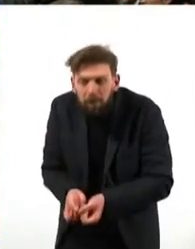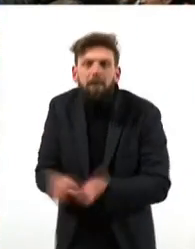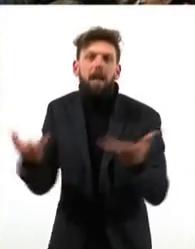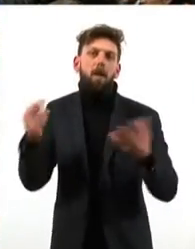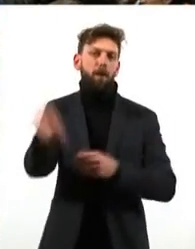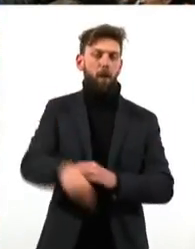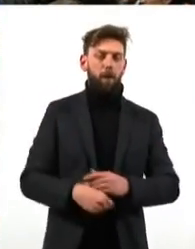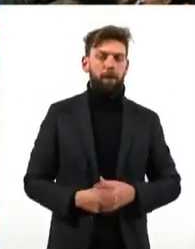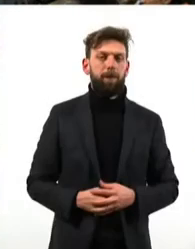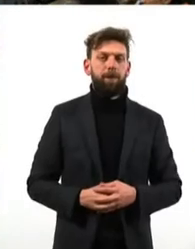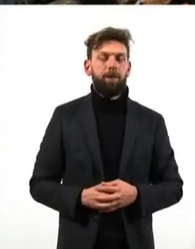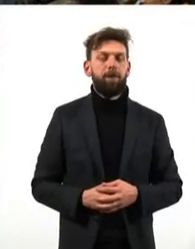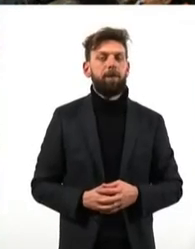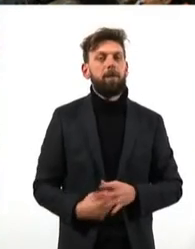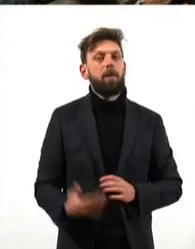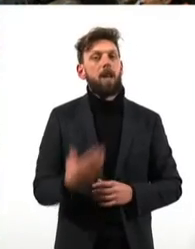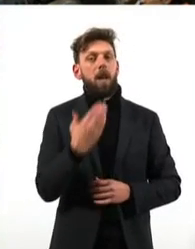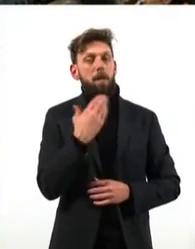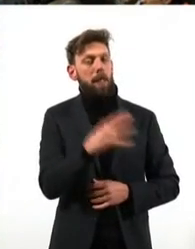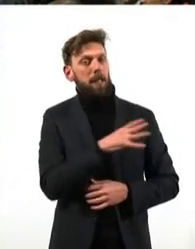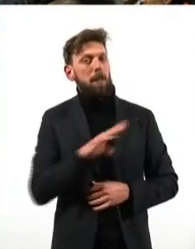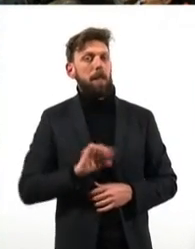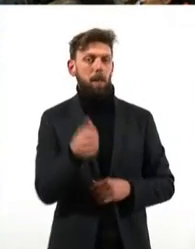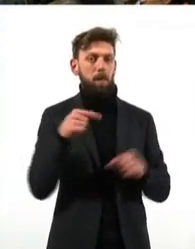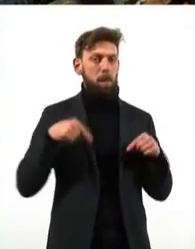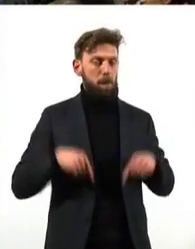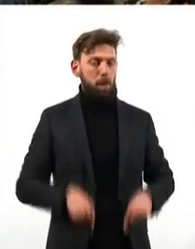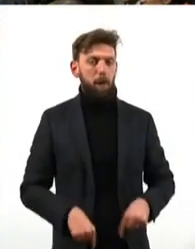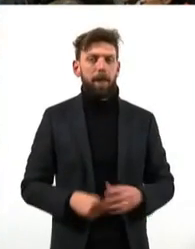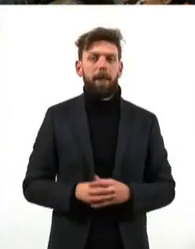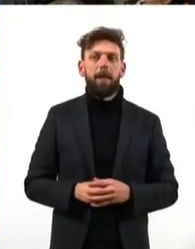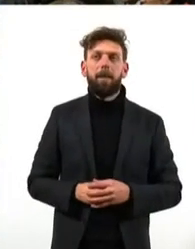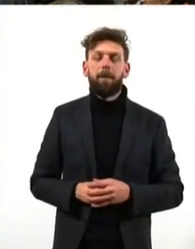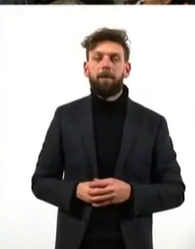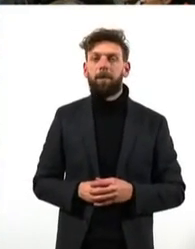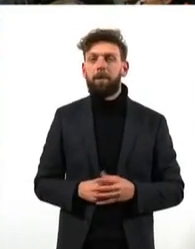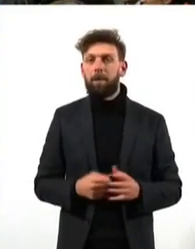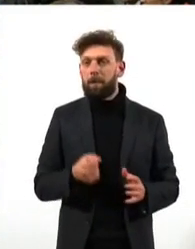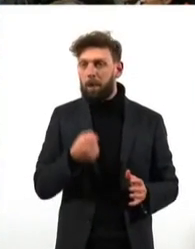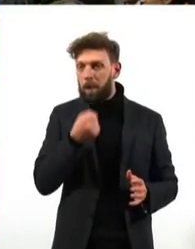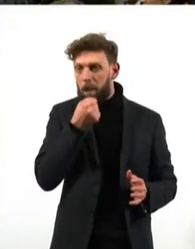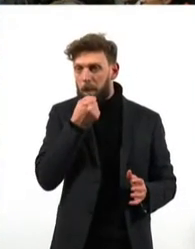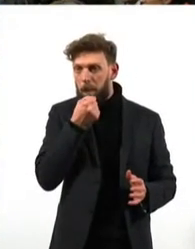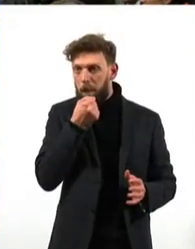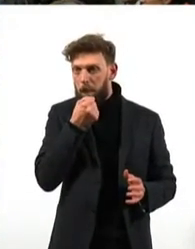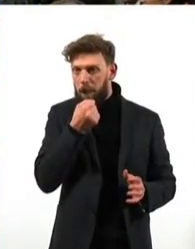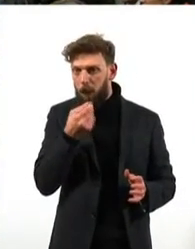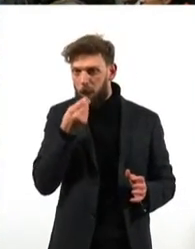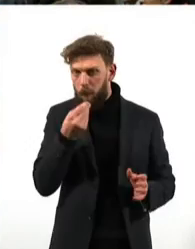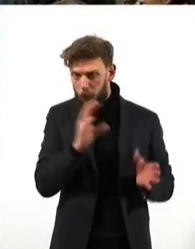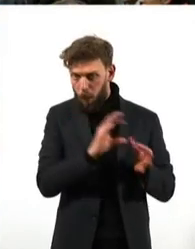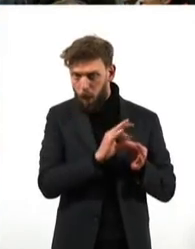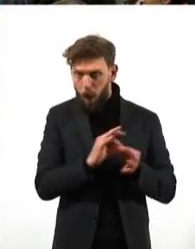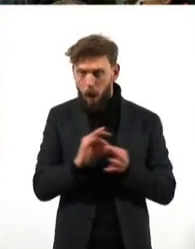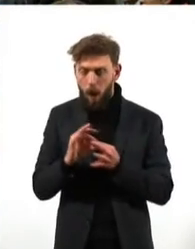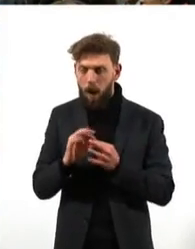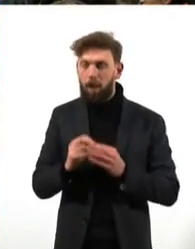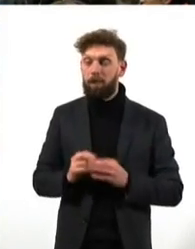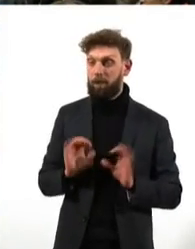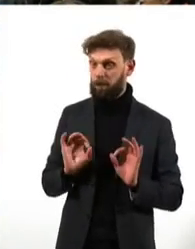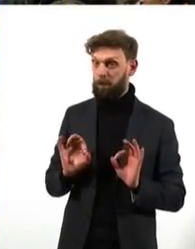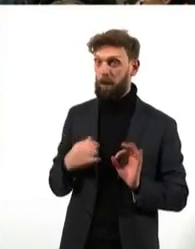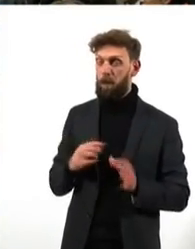Merci Madame la Première Ministre. Anne-Sophie, je te vois sur le micro, c'est bon ou t'as un rebond ? Je voulais juste faire un petit